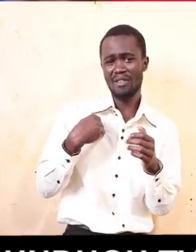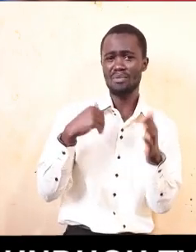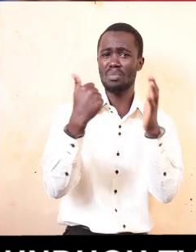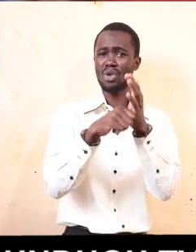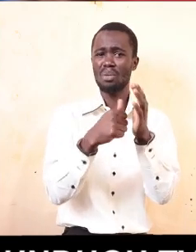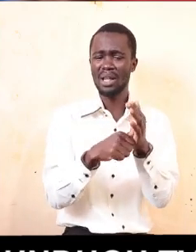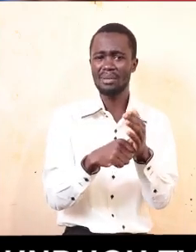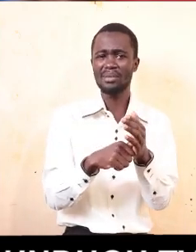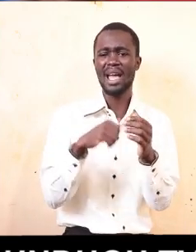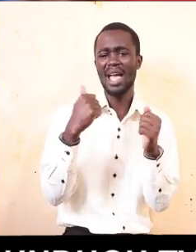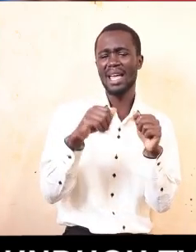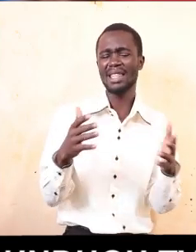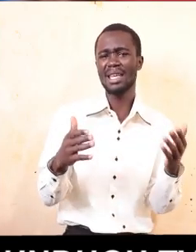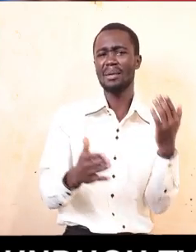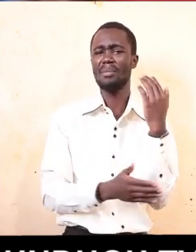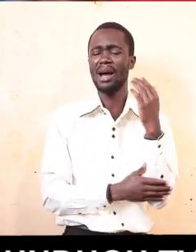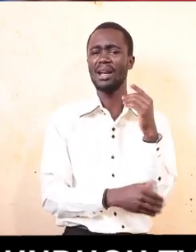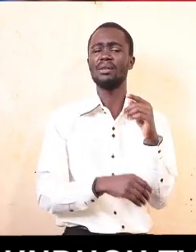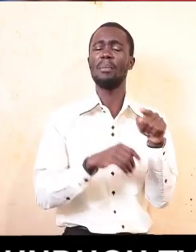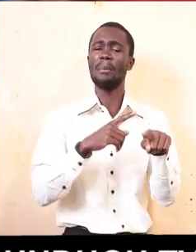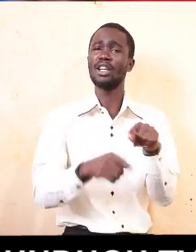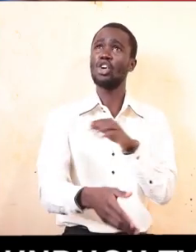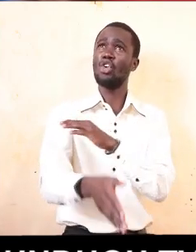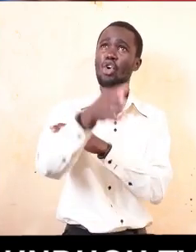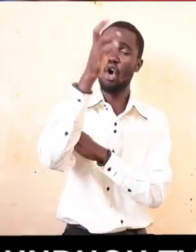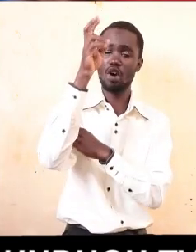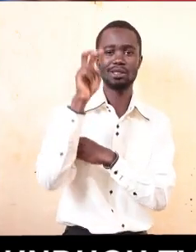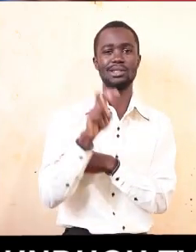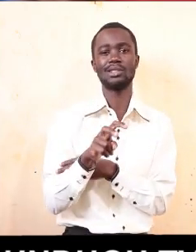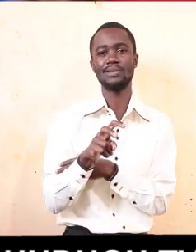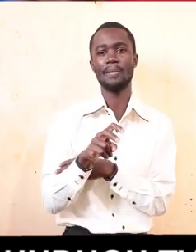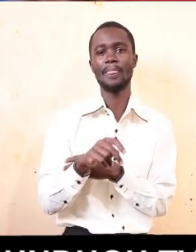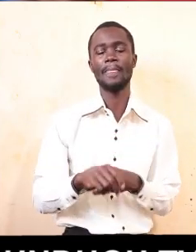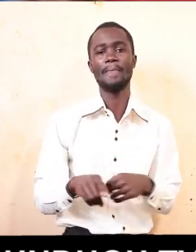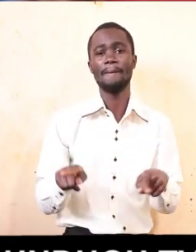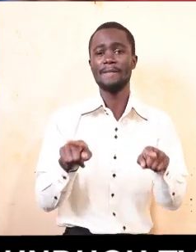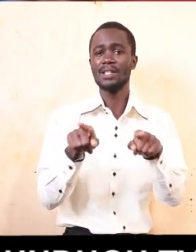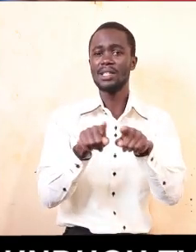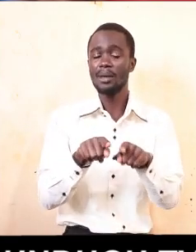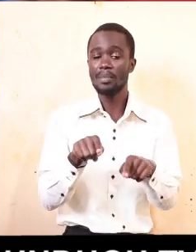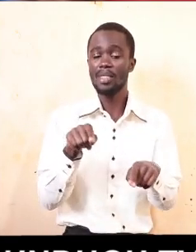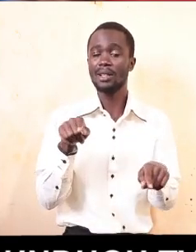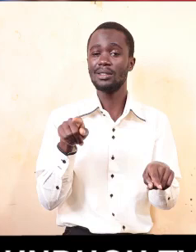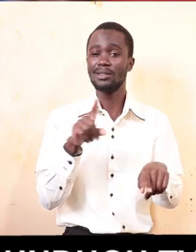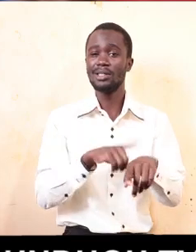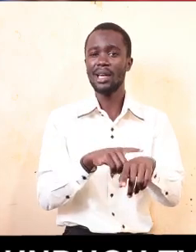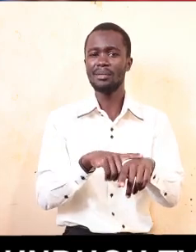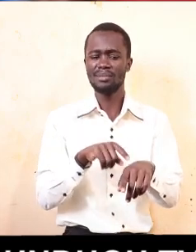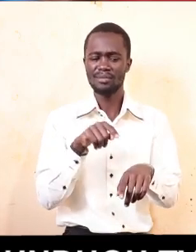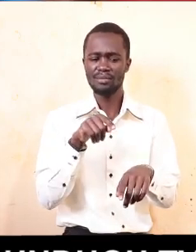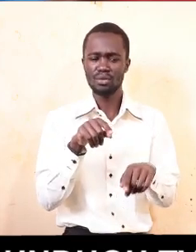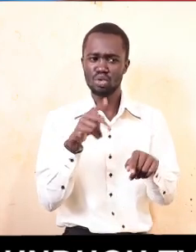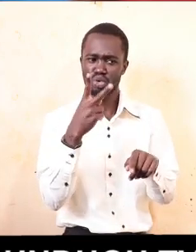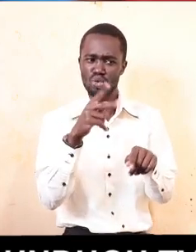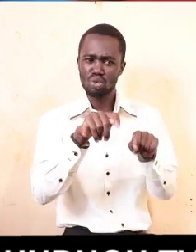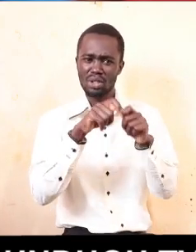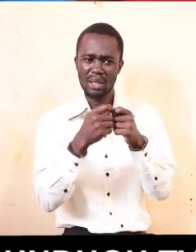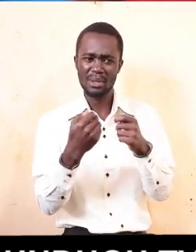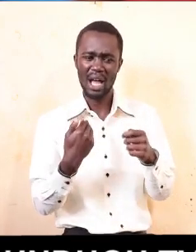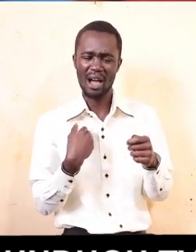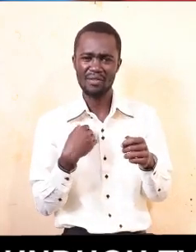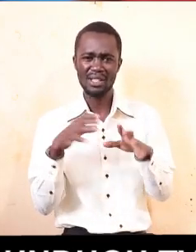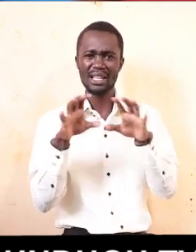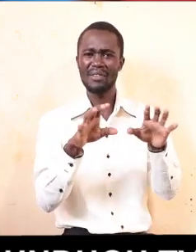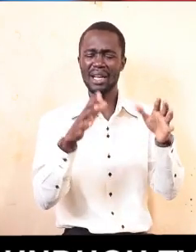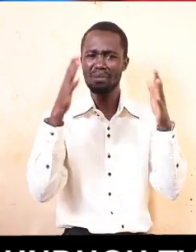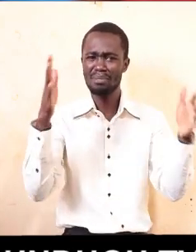Mungu anaona. Na pia wakati huu walikuwa na dhiki na mateso ya